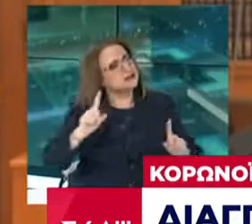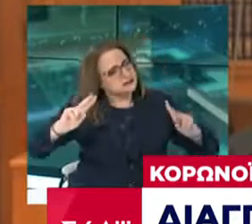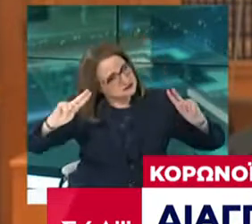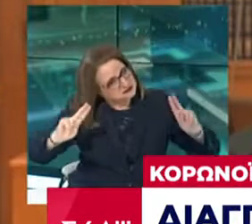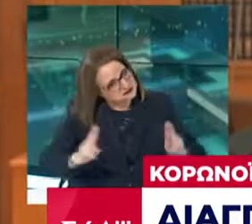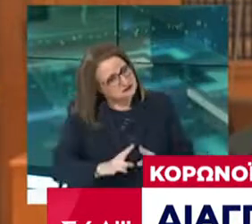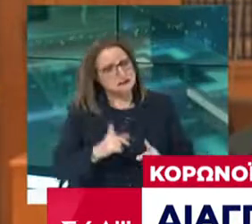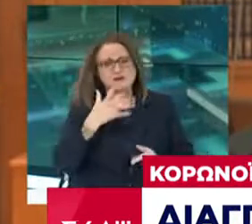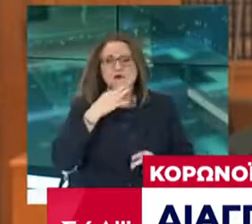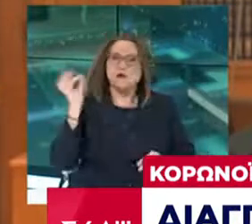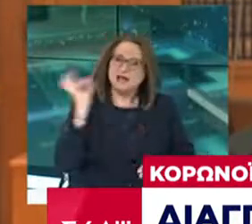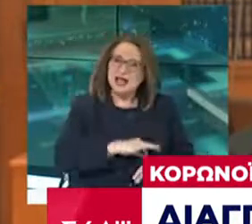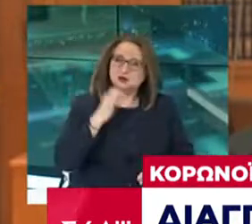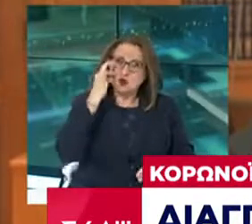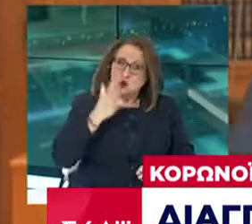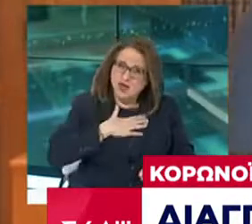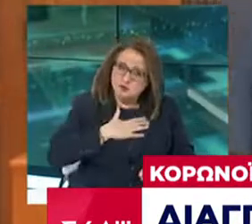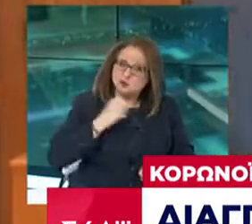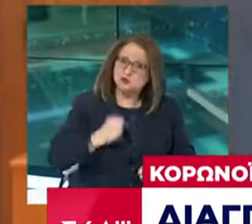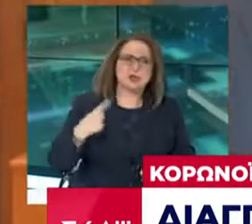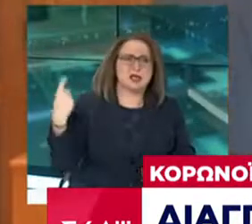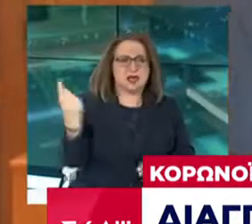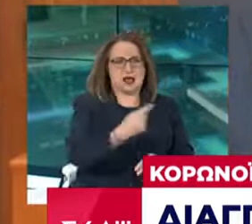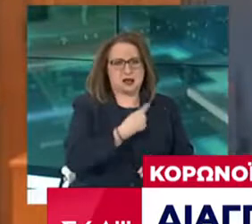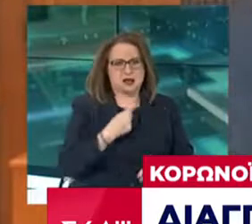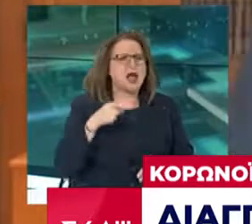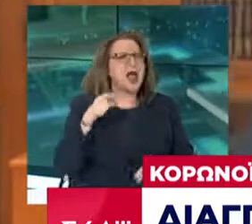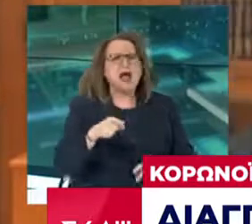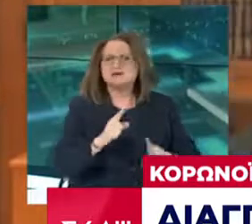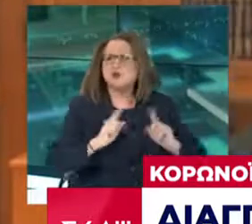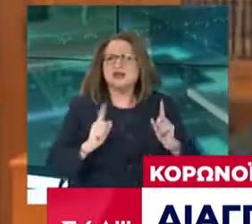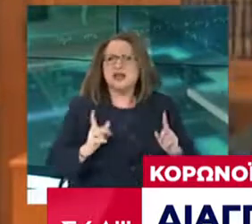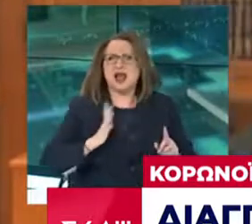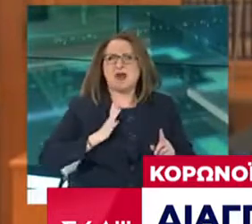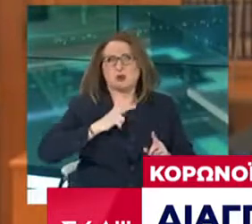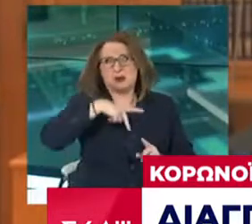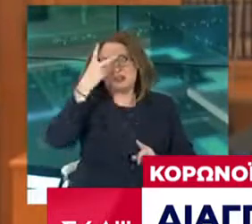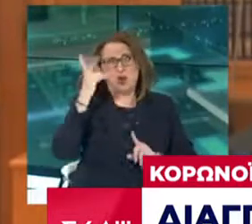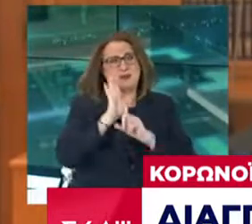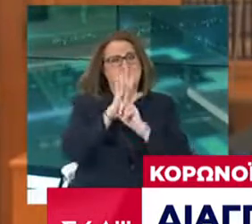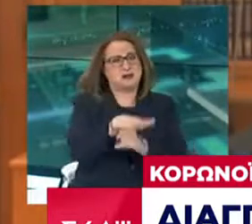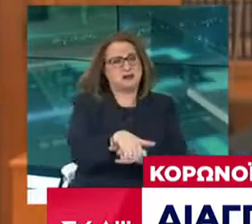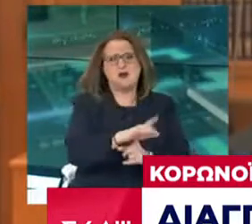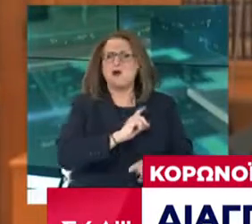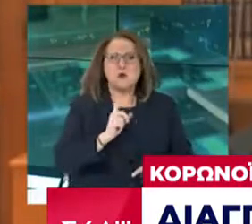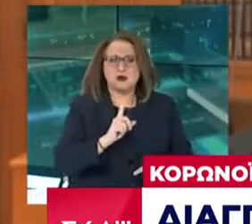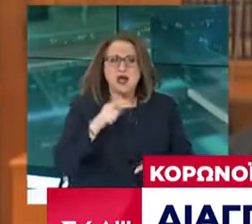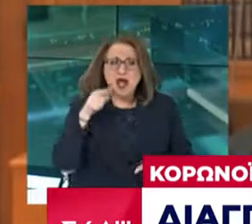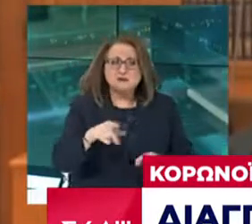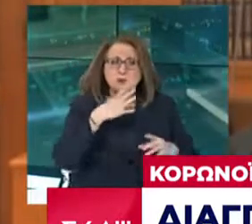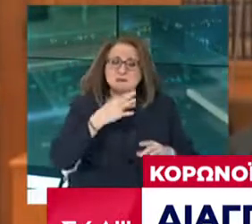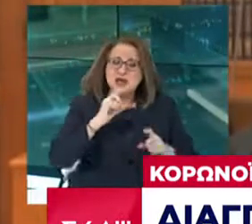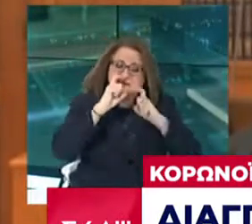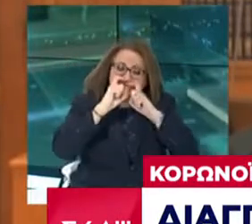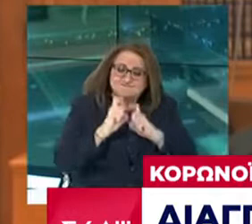τους. Τα παραπάνω δεν αποτελούν αμφισβήτηση ατομικών δικαιωμάτων, αλλά κοινωνικό καθήκον και μήνυμα συνειδητού